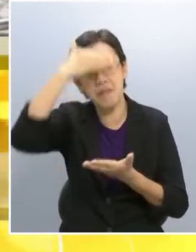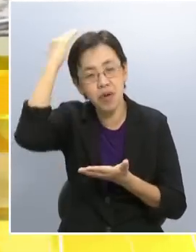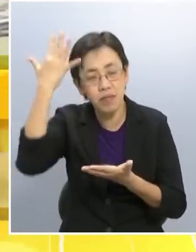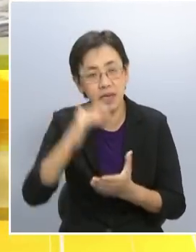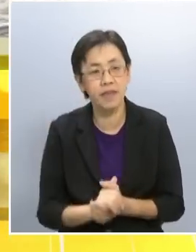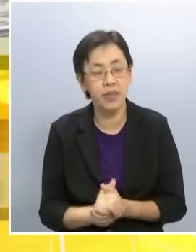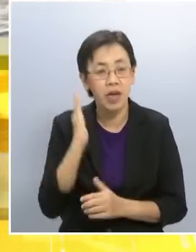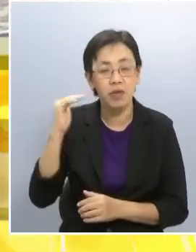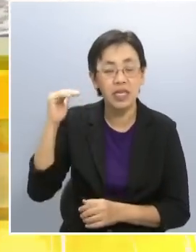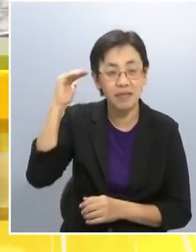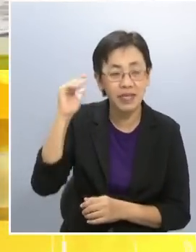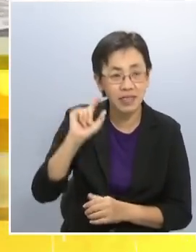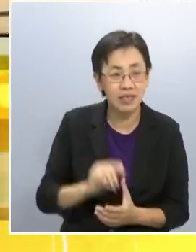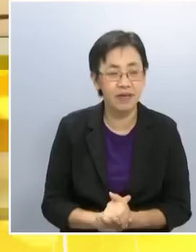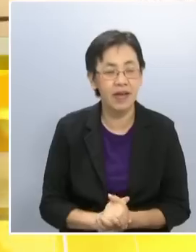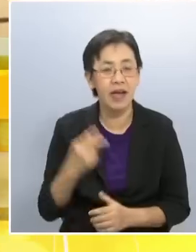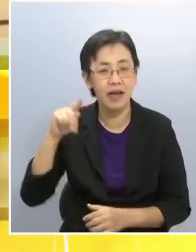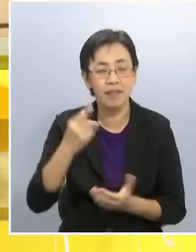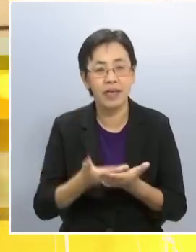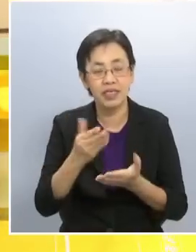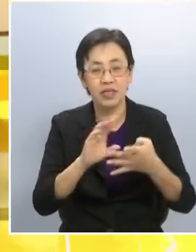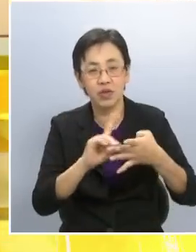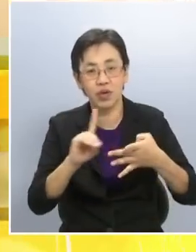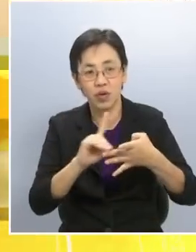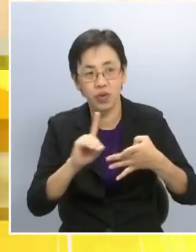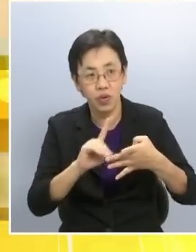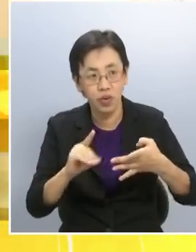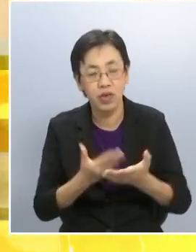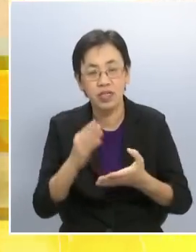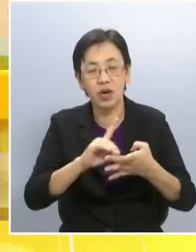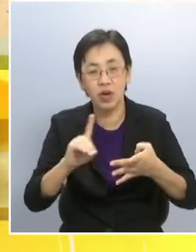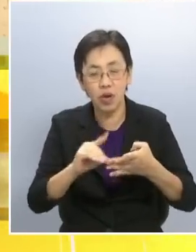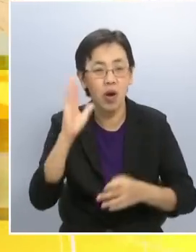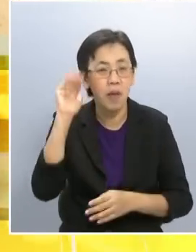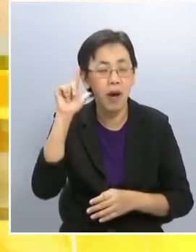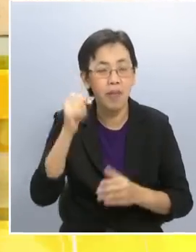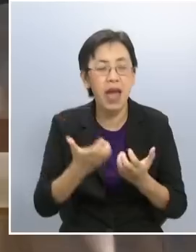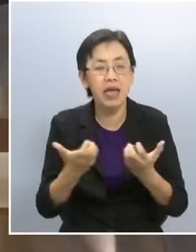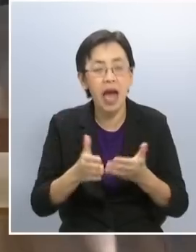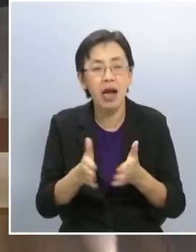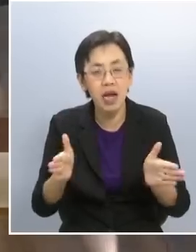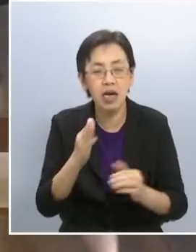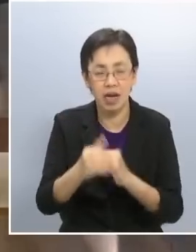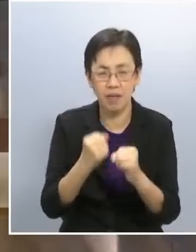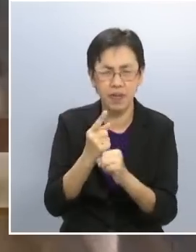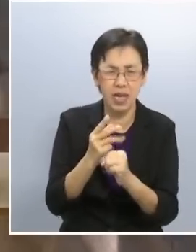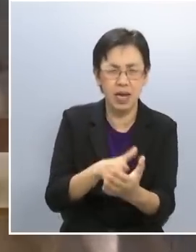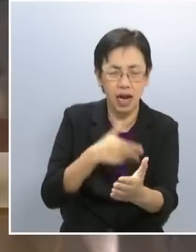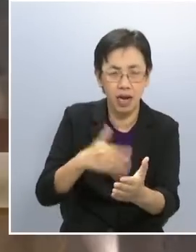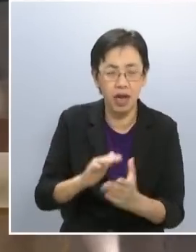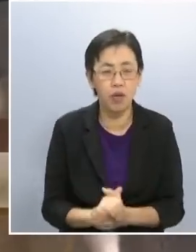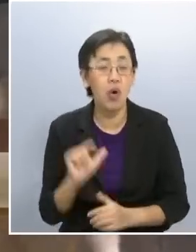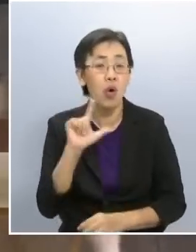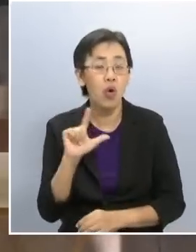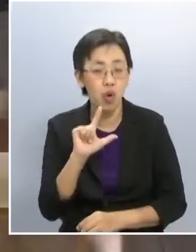2คนซึ่งป้าเนี่ยซื้อลักษณะเป็นคอนโดให้อยู่พ่อแม่แยกทางกันมาหลายปีขณะที่ลุง